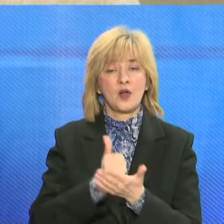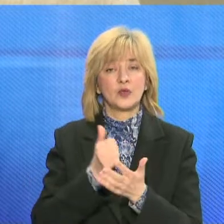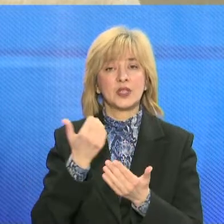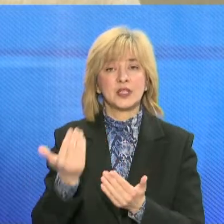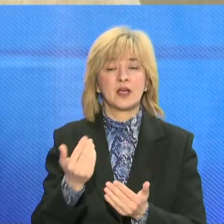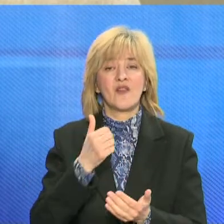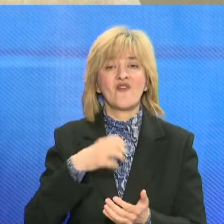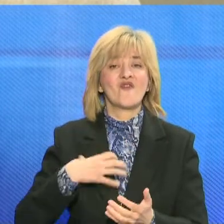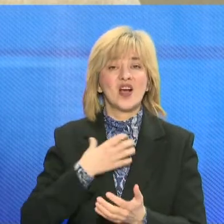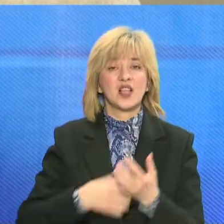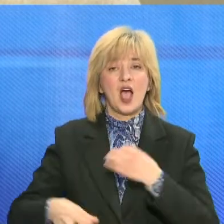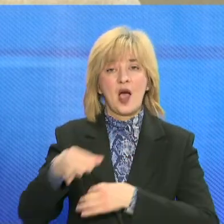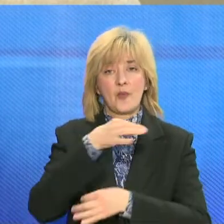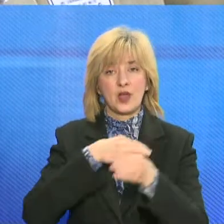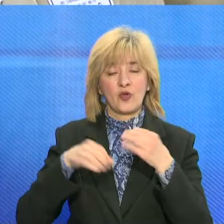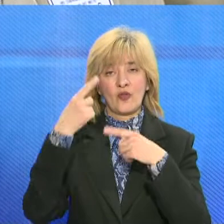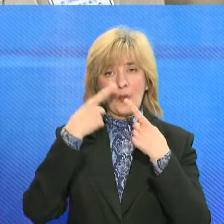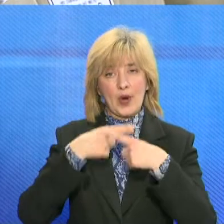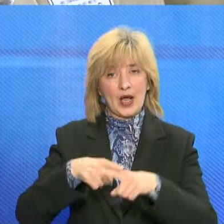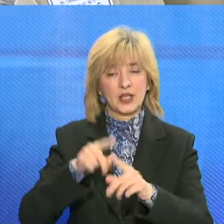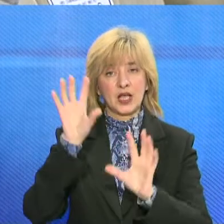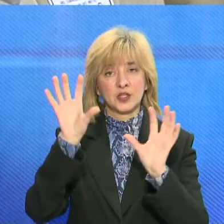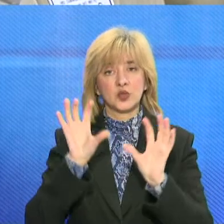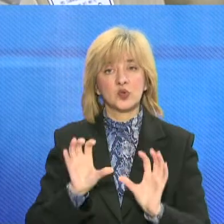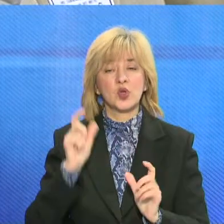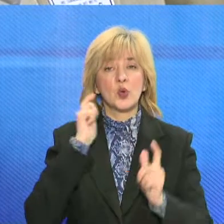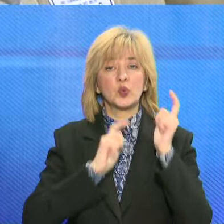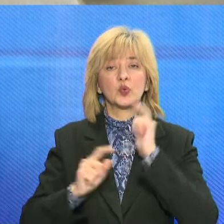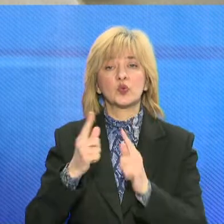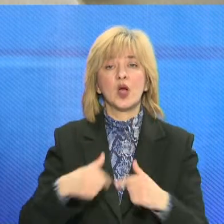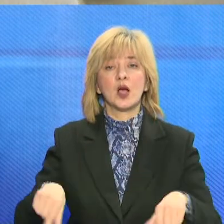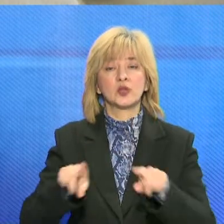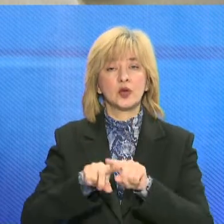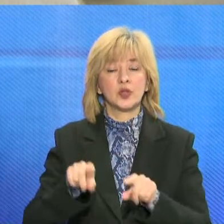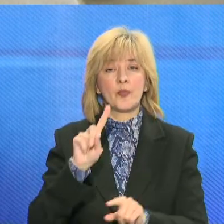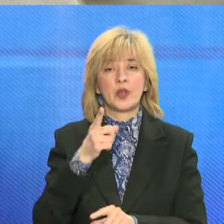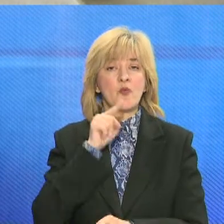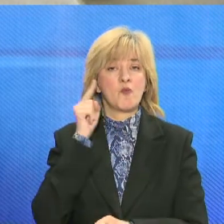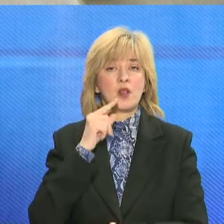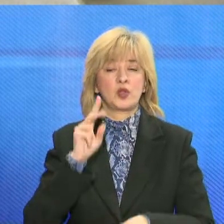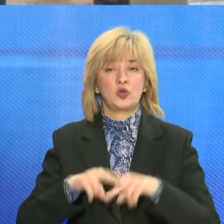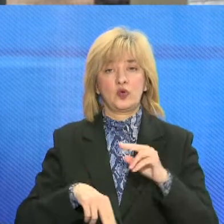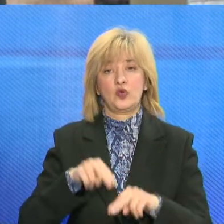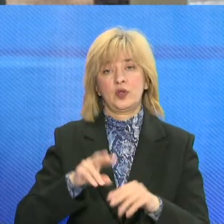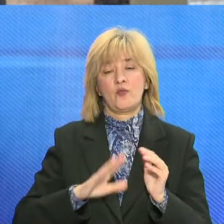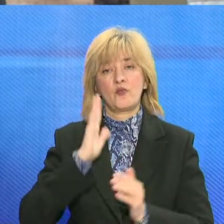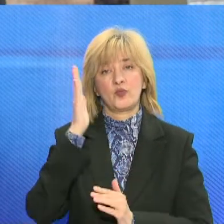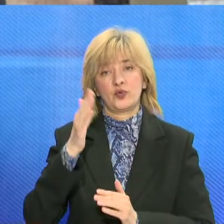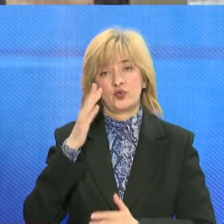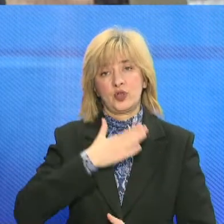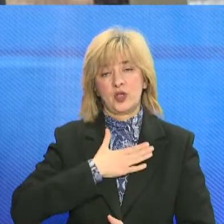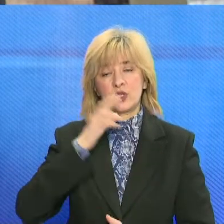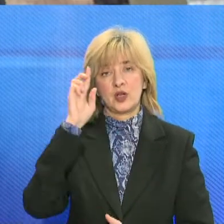новый проект Конституции у студентским осяроди, бо менавіта молодые будуют лепшую будучыню нашей краины. Роль молодежи